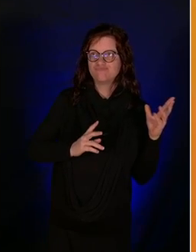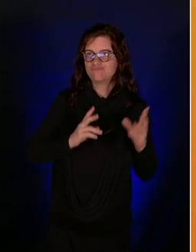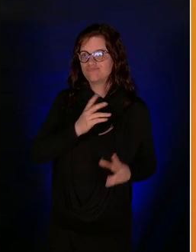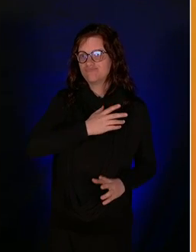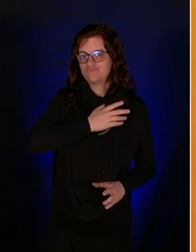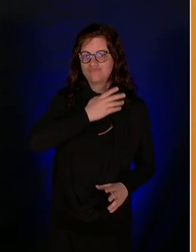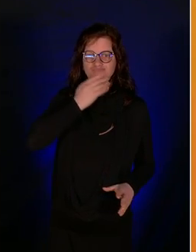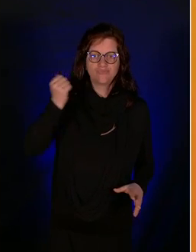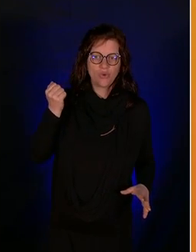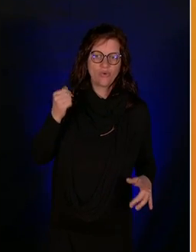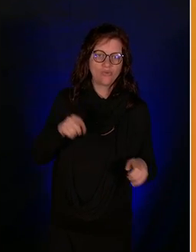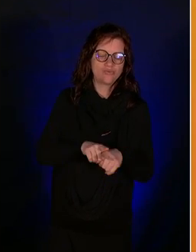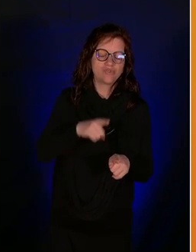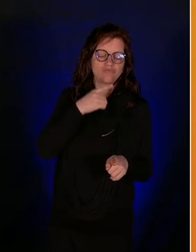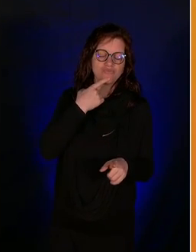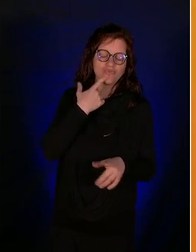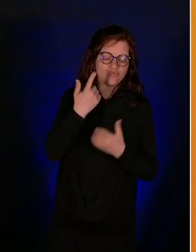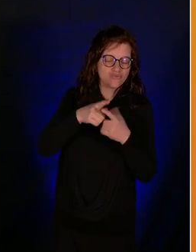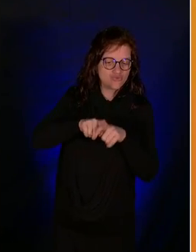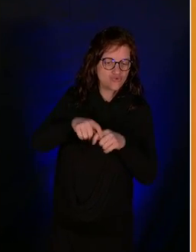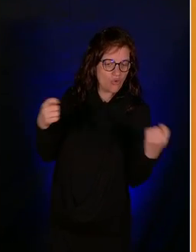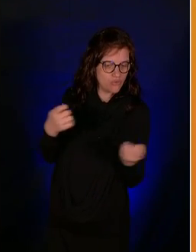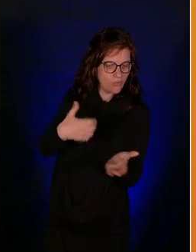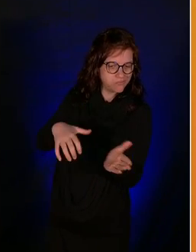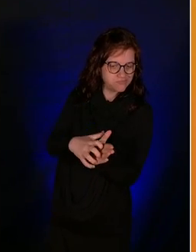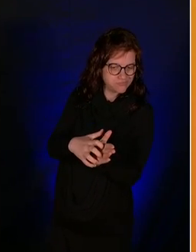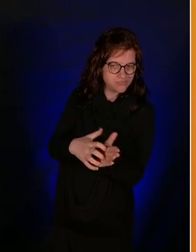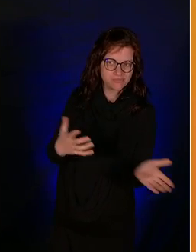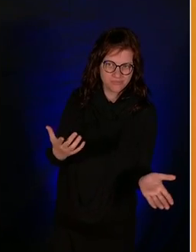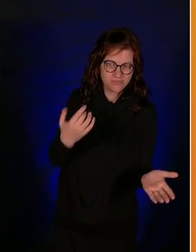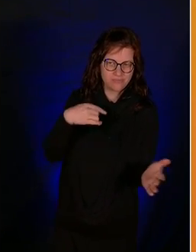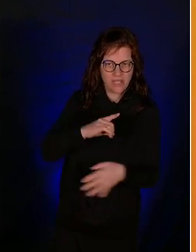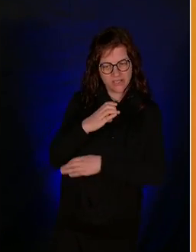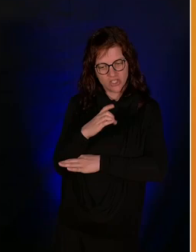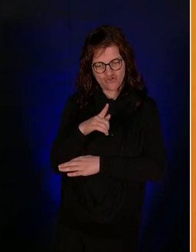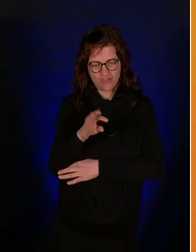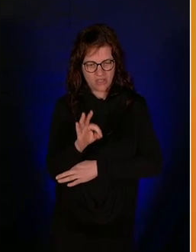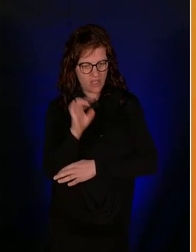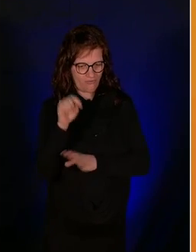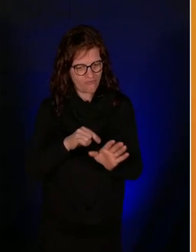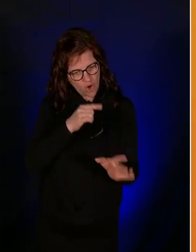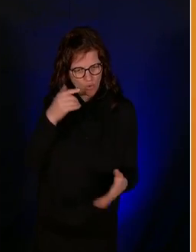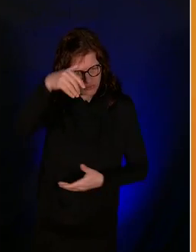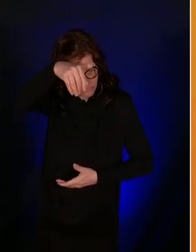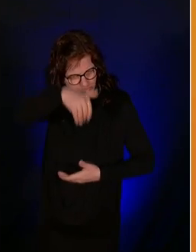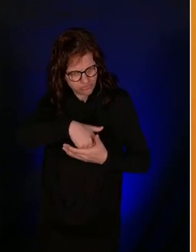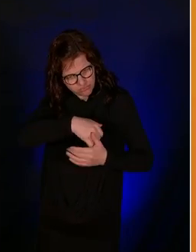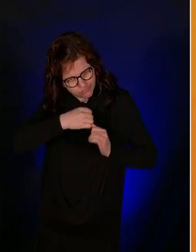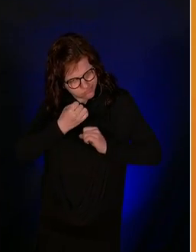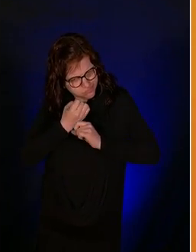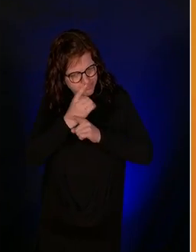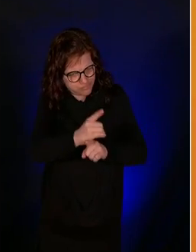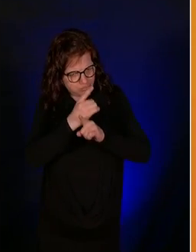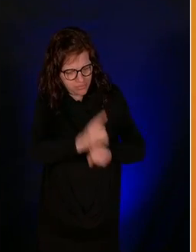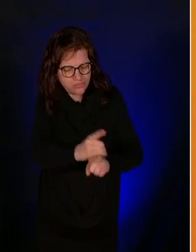font l'objet de faits divers dans les journaux locaux. La CGT doit mettre ça au cœur de ses revendications, il